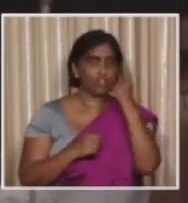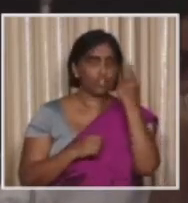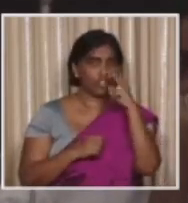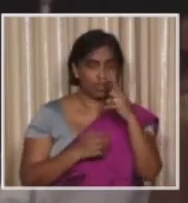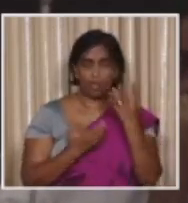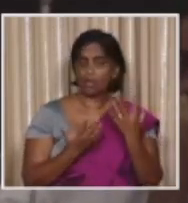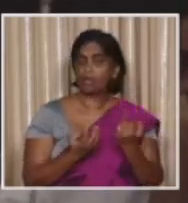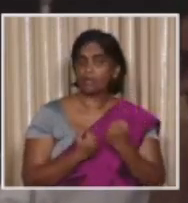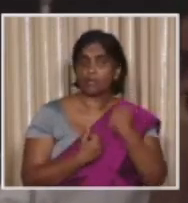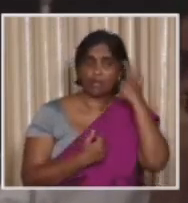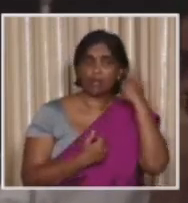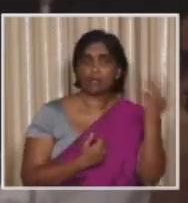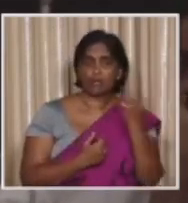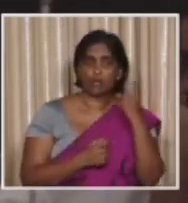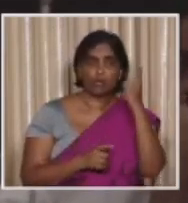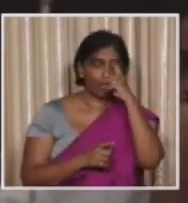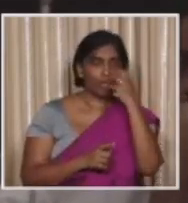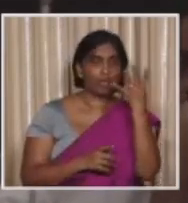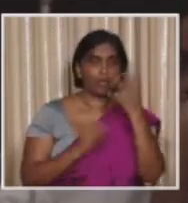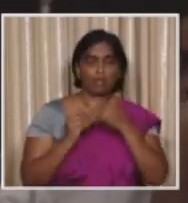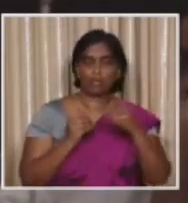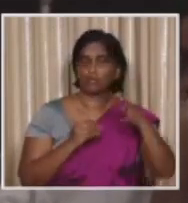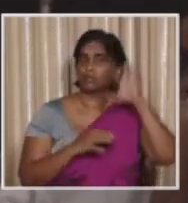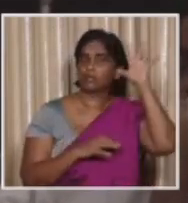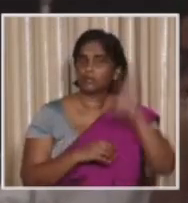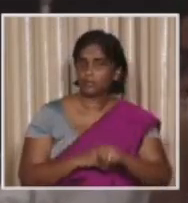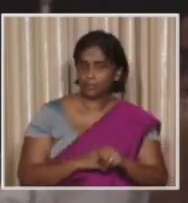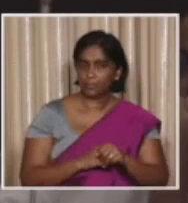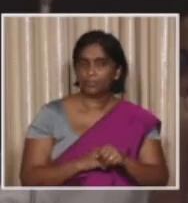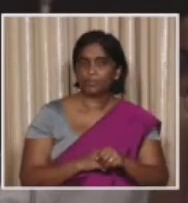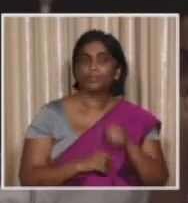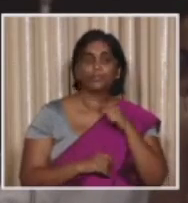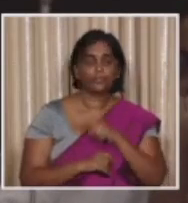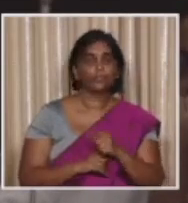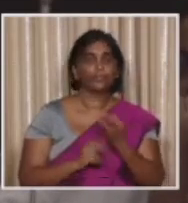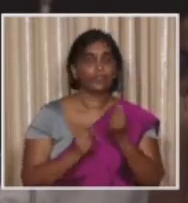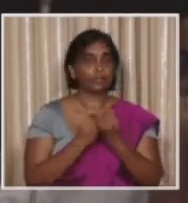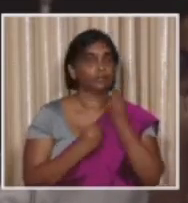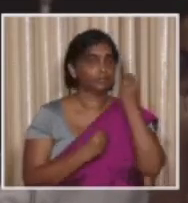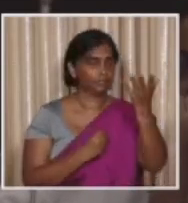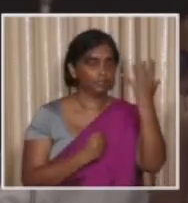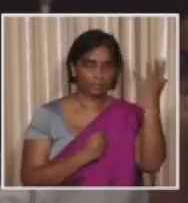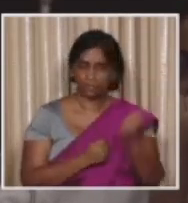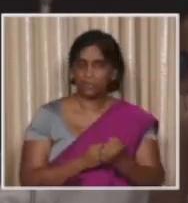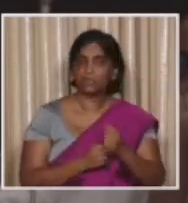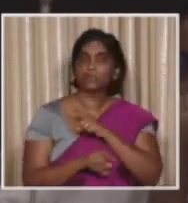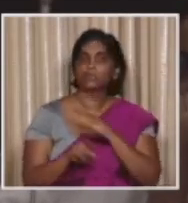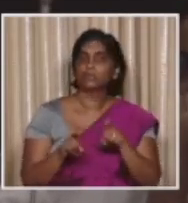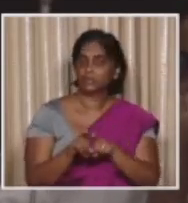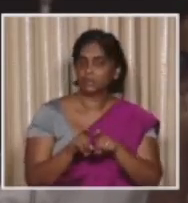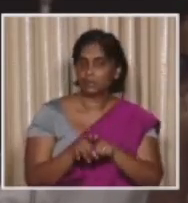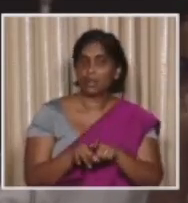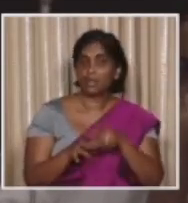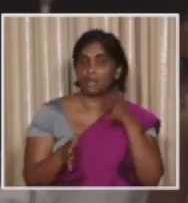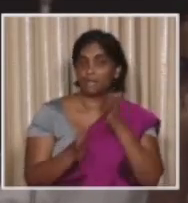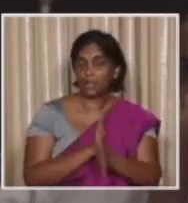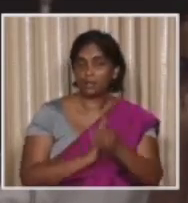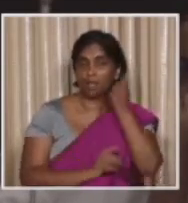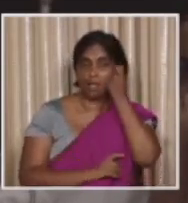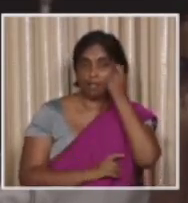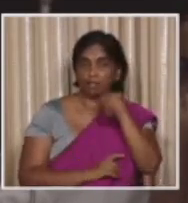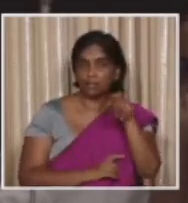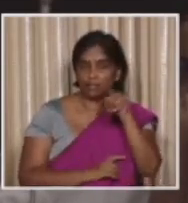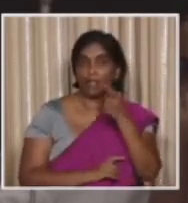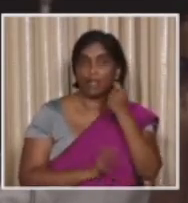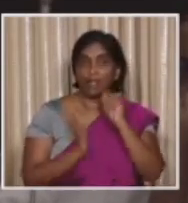අවශ්‍ය ගල්ලංගුරු අපි මාස 4ක් ඇතුලේ ගේනවා. එතරම් අපි අත්පිට මුදලට ගන්න. ඒ නිසා වැරදි මතයක් හදලා තියෙනවා